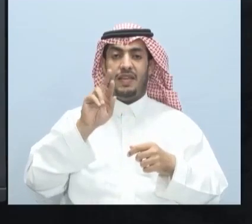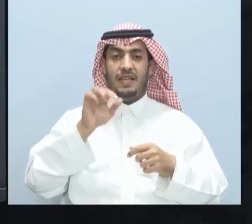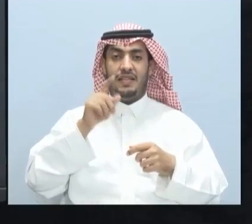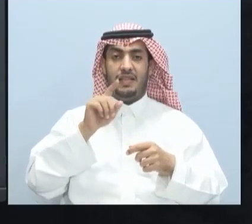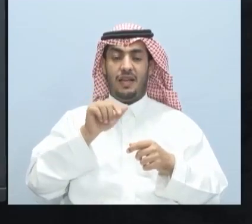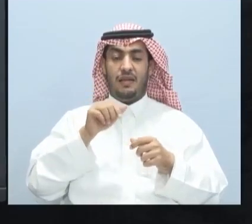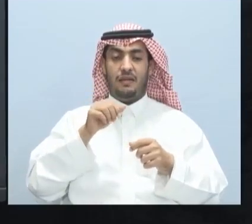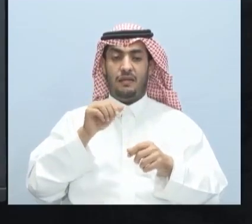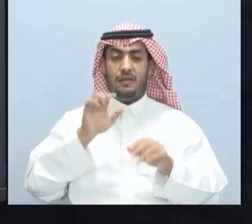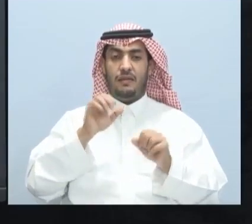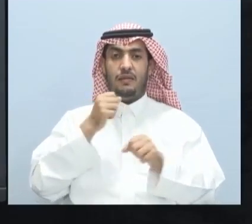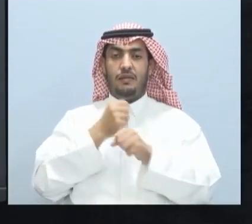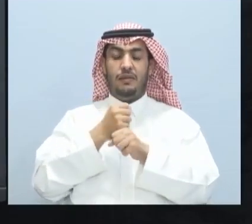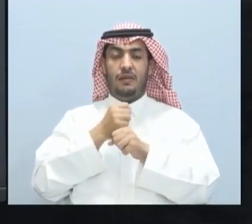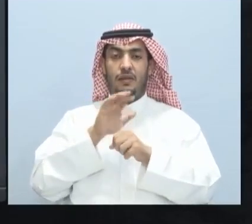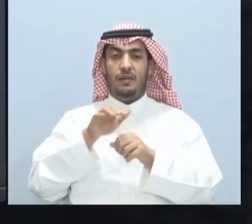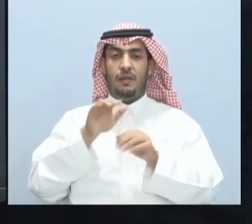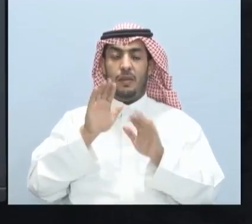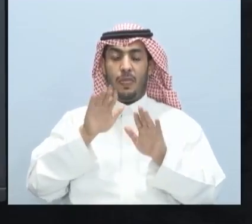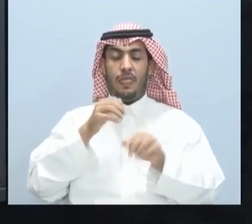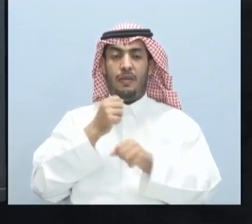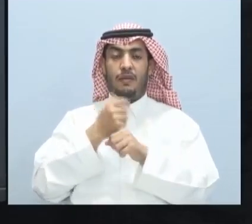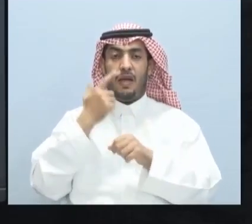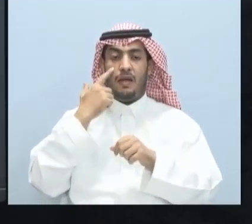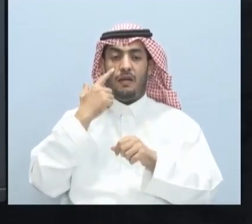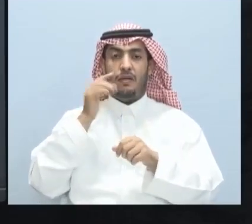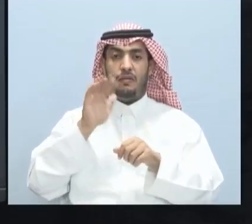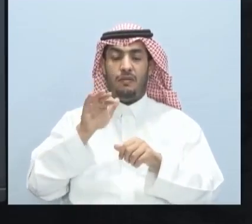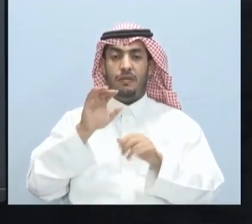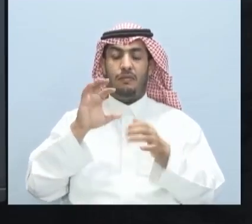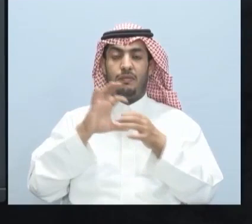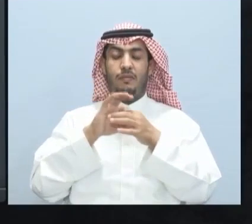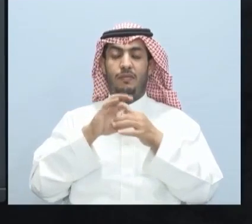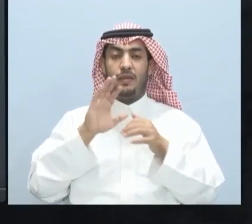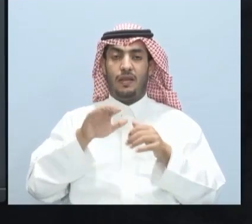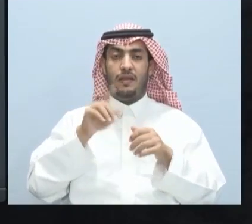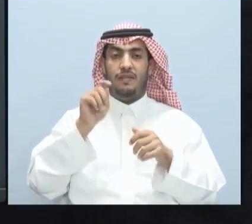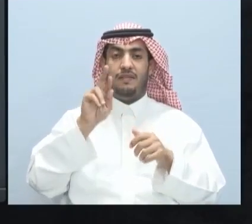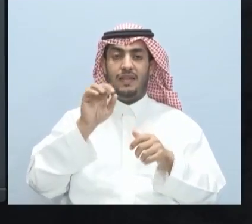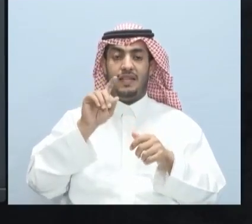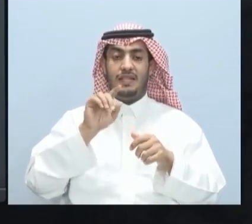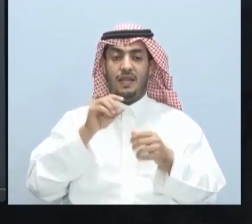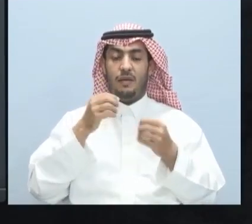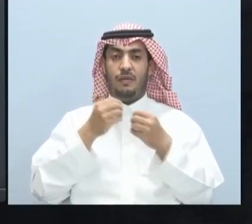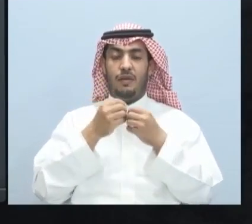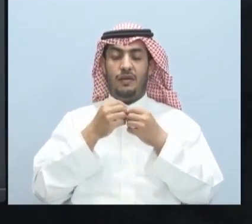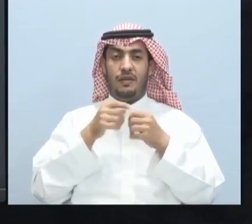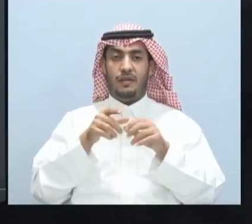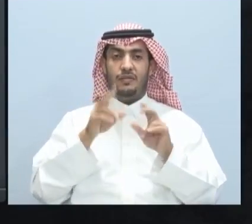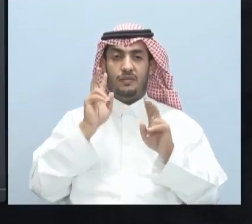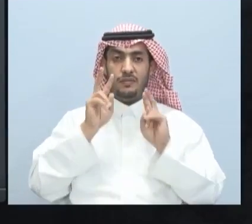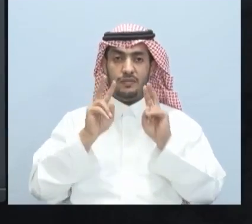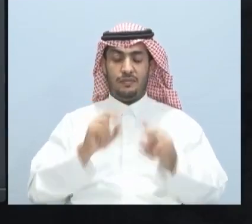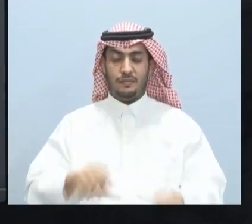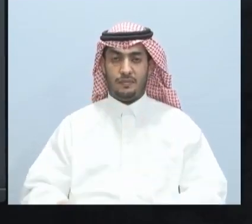مفهوم العام يعني هناك اشياء وظواهر نفعلها في حياتنا اليوميه لها رابط كبير جدا في الفيزياء من ضمنها هذه المشاهد